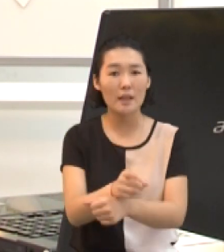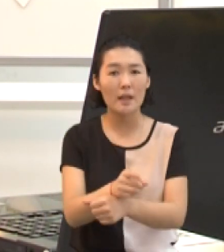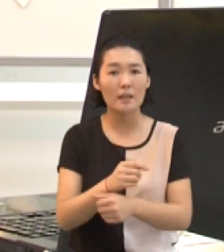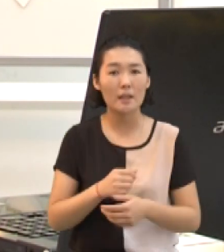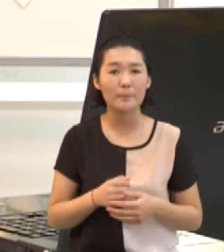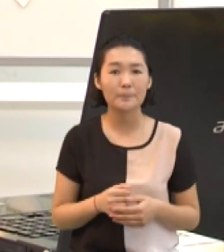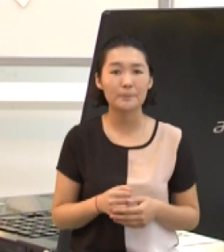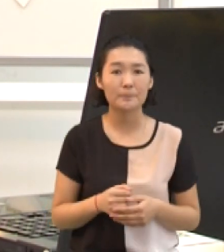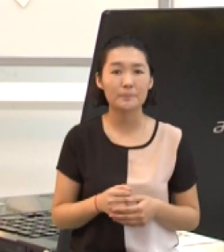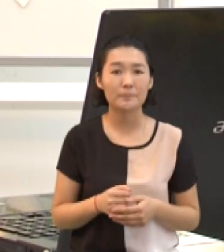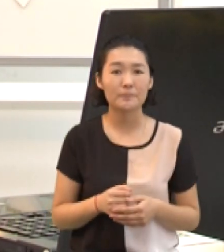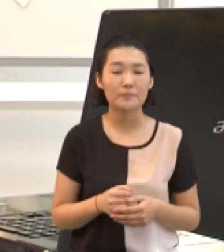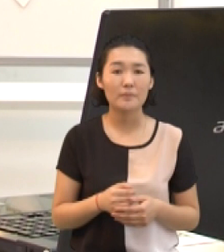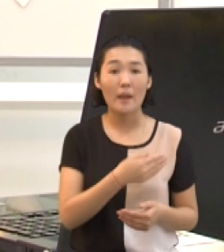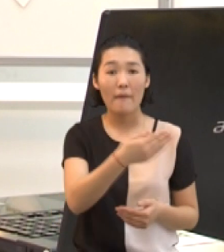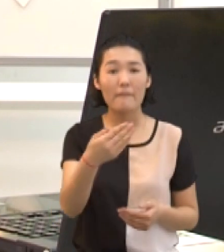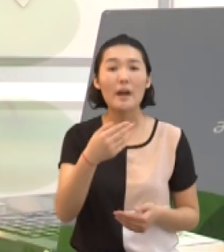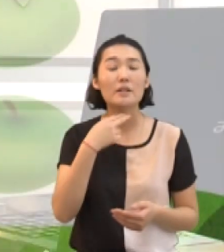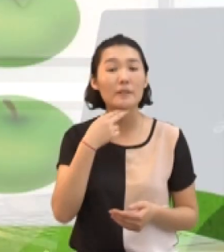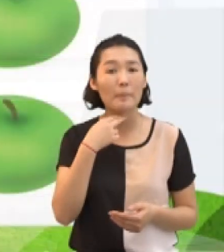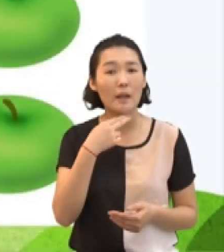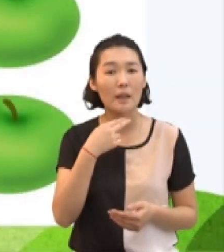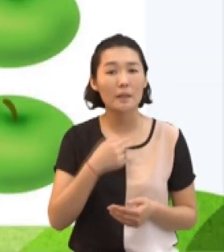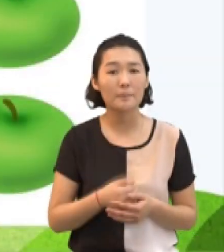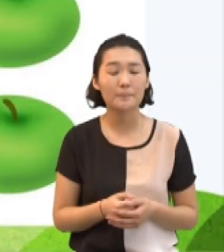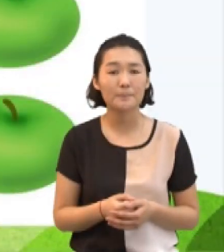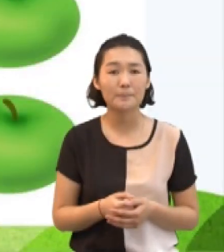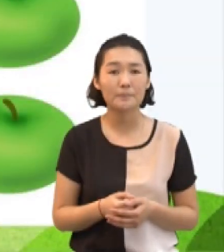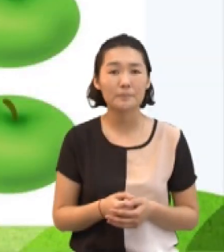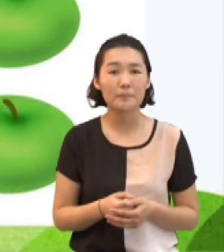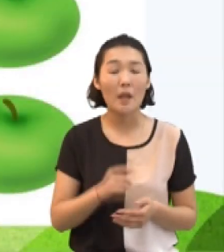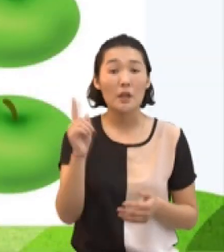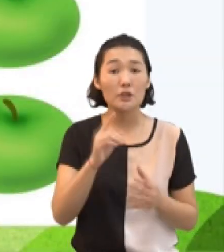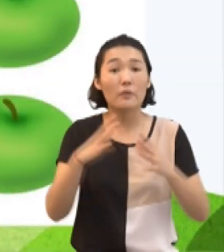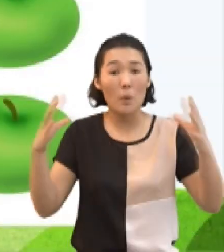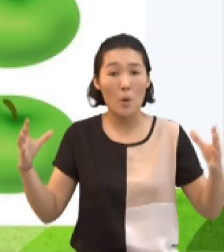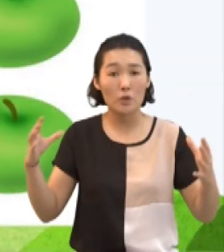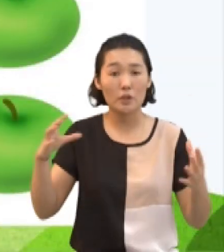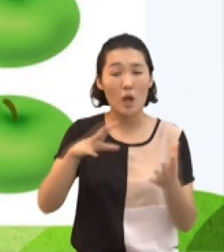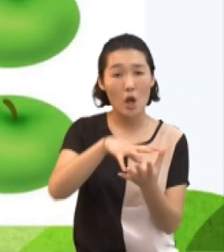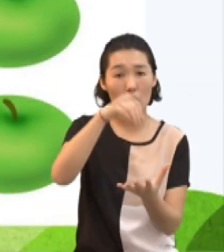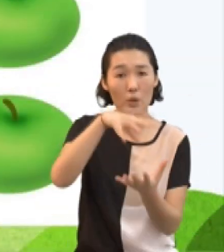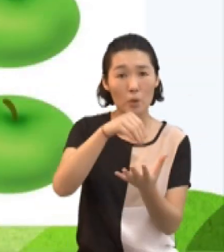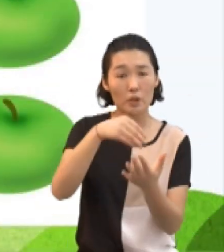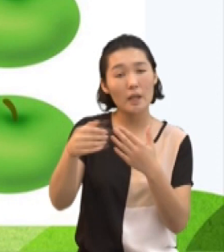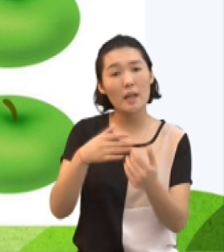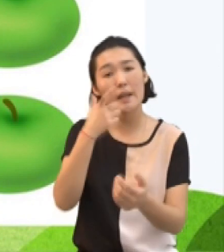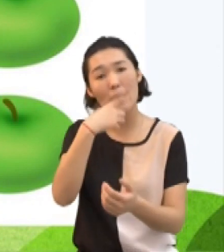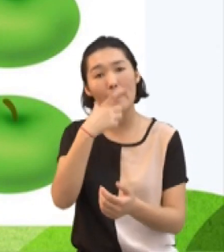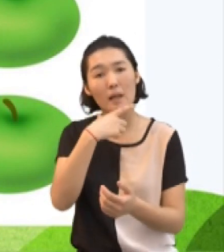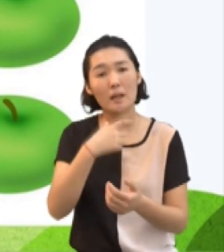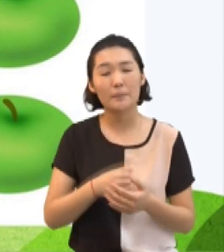задание. Ваше внимание. Чего больше, груш или яблок?